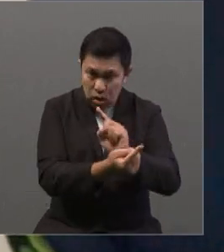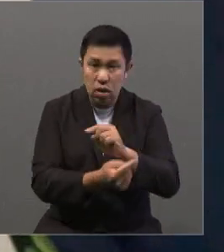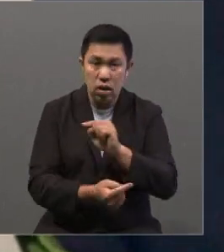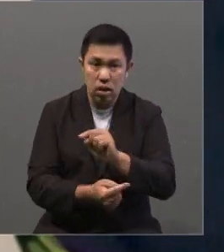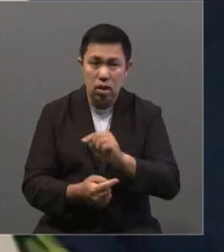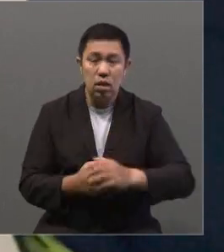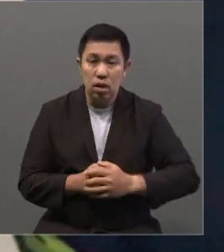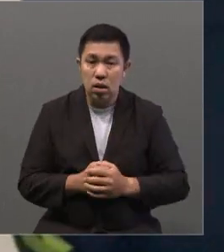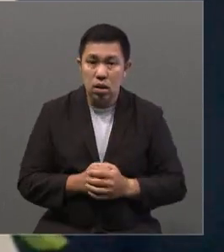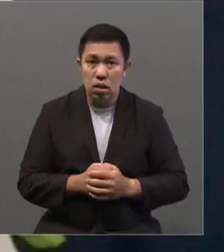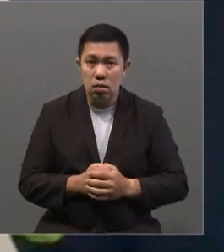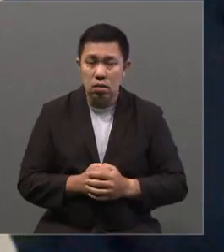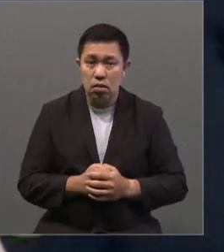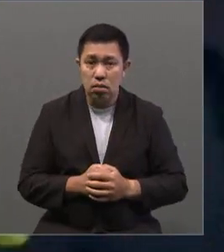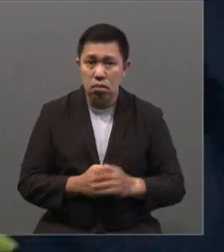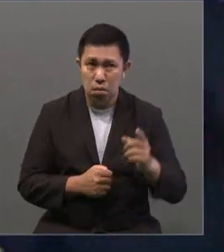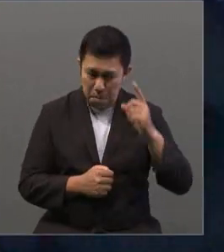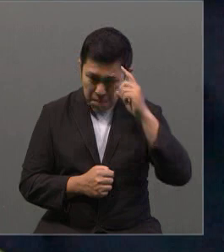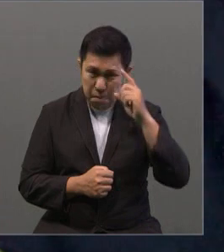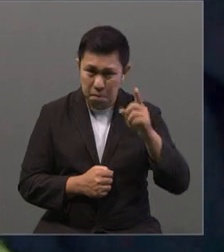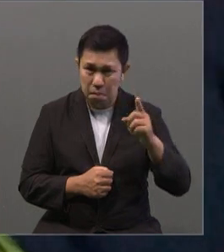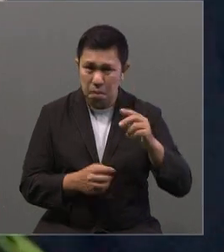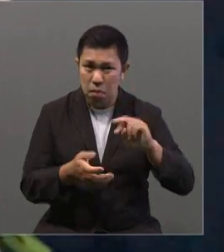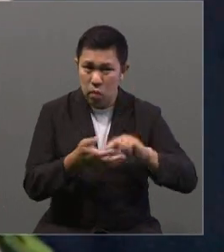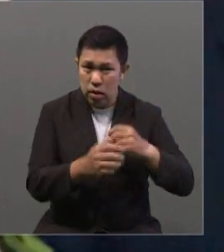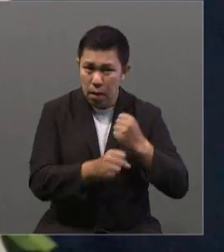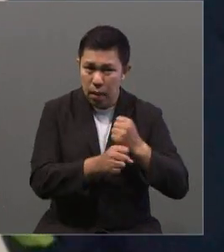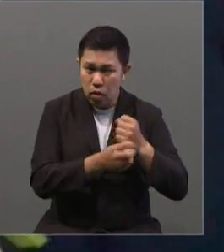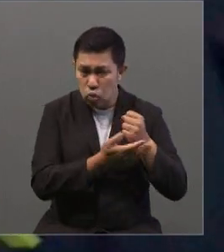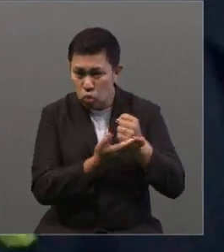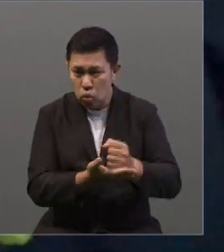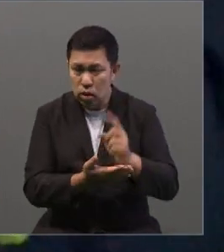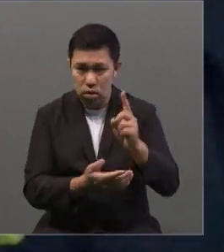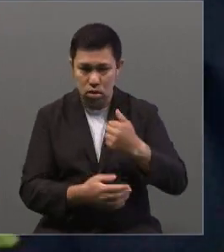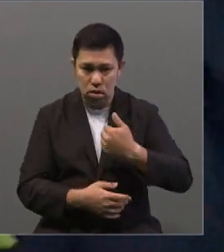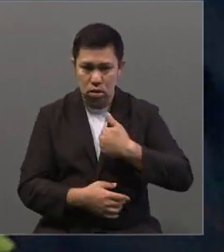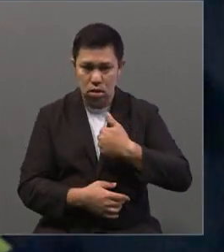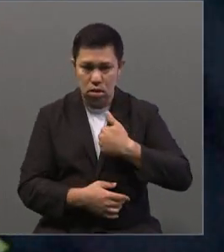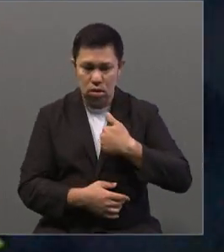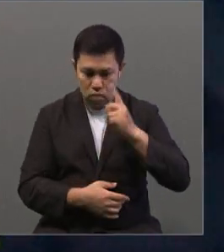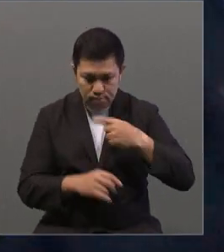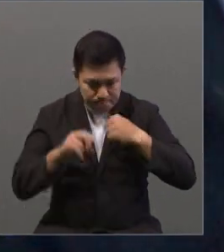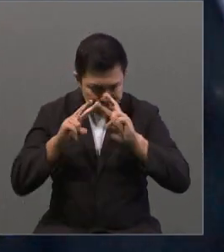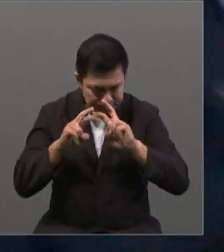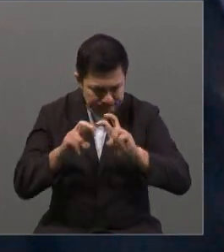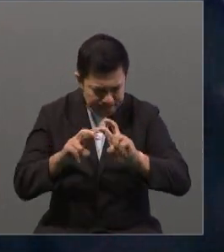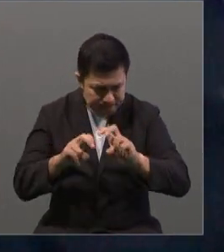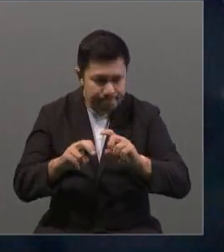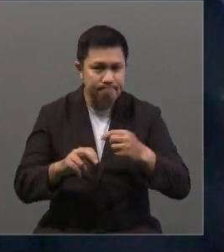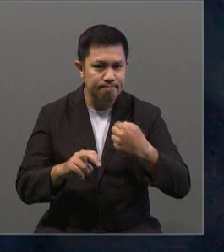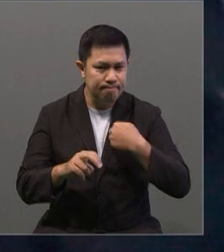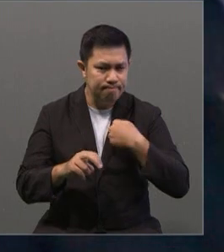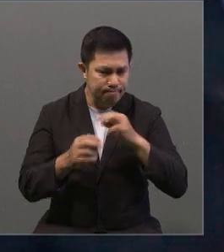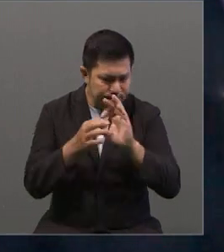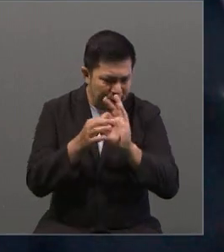ไหมเขาจะมีอะไรที่มากกว่าแค่ลงทุนด้วยกันไหมทางพวกผมเองต้องตอบตรงนี้ให้ได้ต้องไขโจทย์ตรงนี้ให้ได้